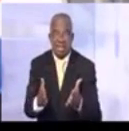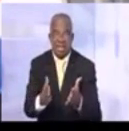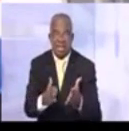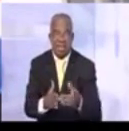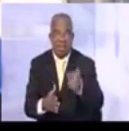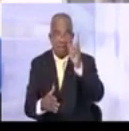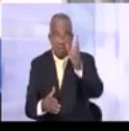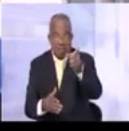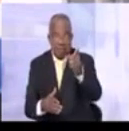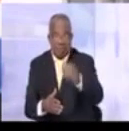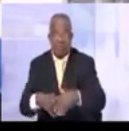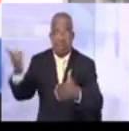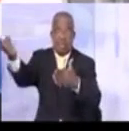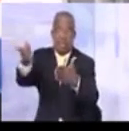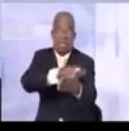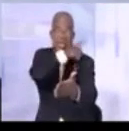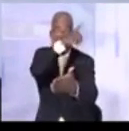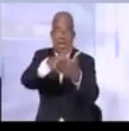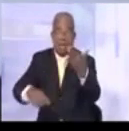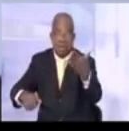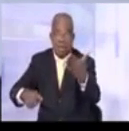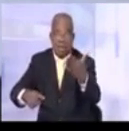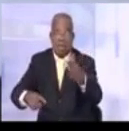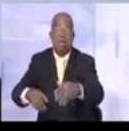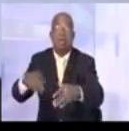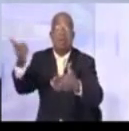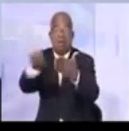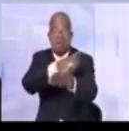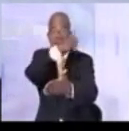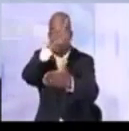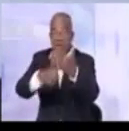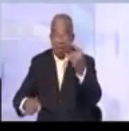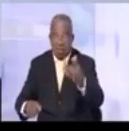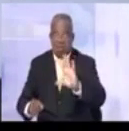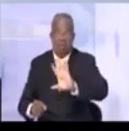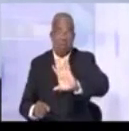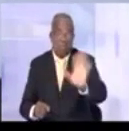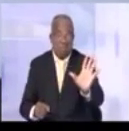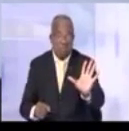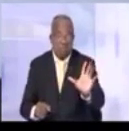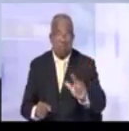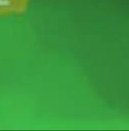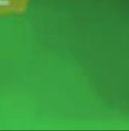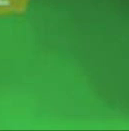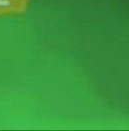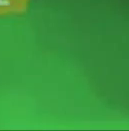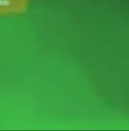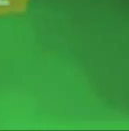L'objectif est simple, zéro alcool frelaté en Côte d'Ivoire à terme.